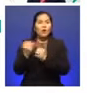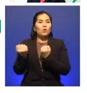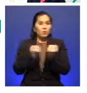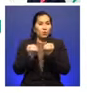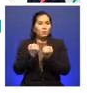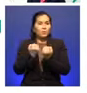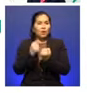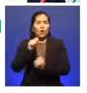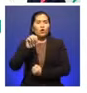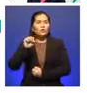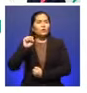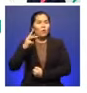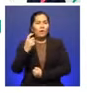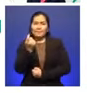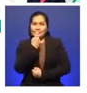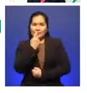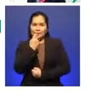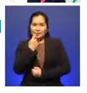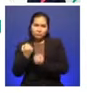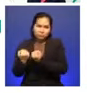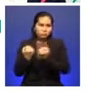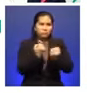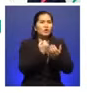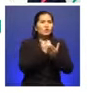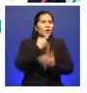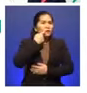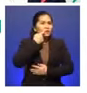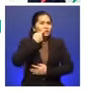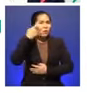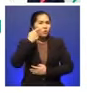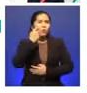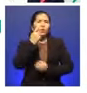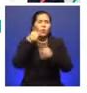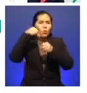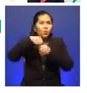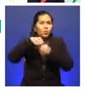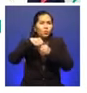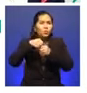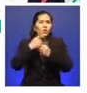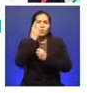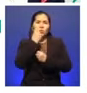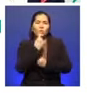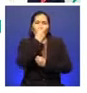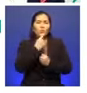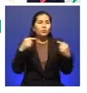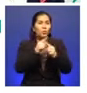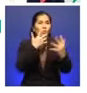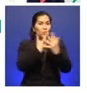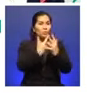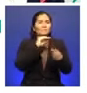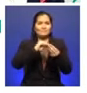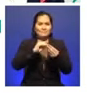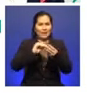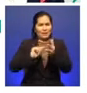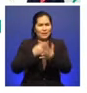รรมผอ.สว.นะคะเข้าไปให้บริการถอนฟันอุดฟันแล้วก็ขูดหินปูนในเรือนจำกลางฉะเชิงเทราตั้งแต่